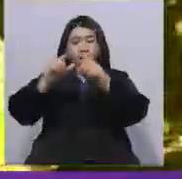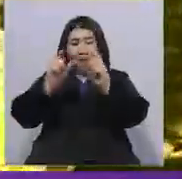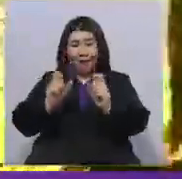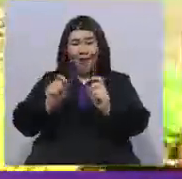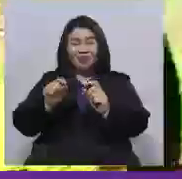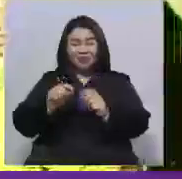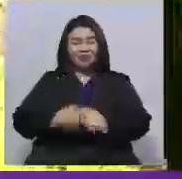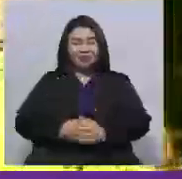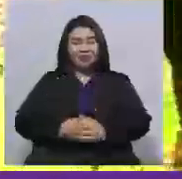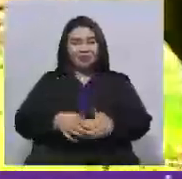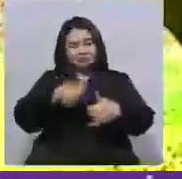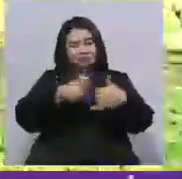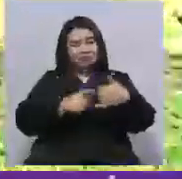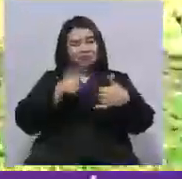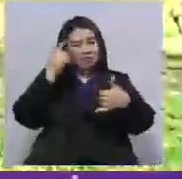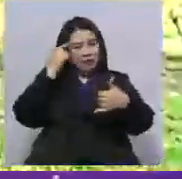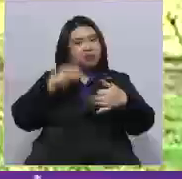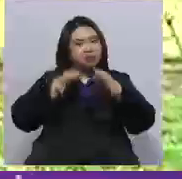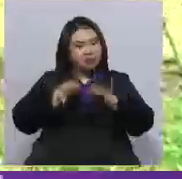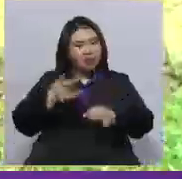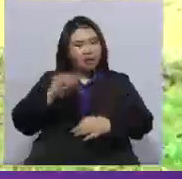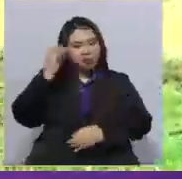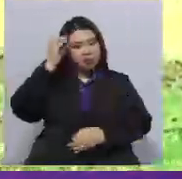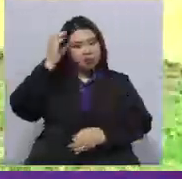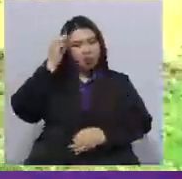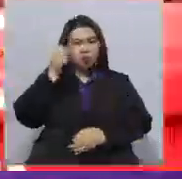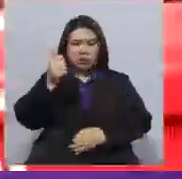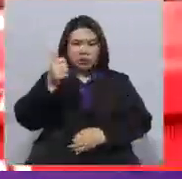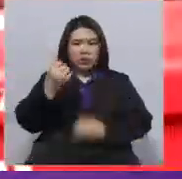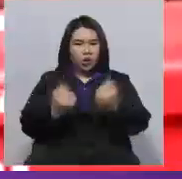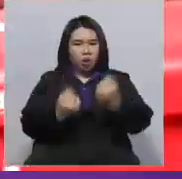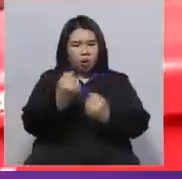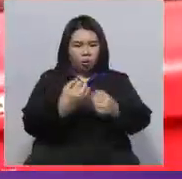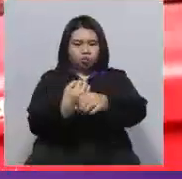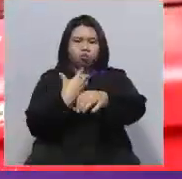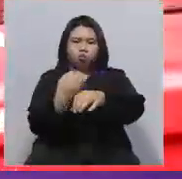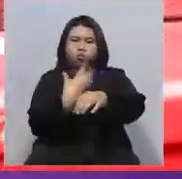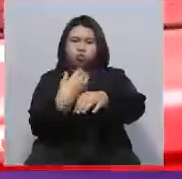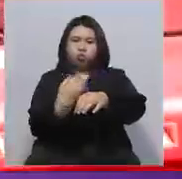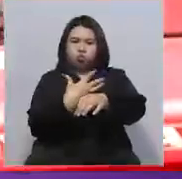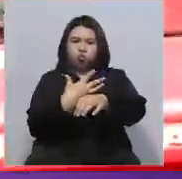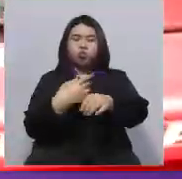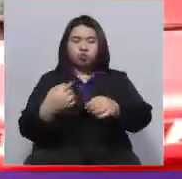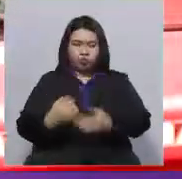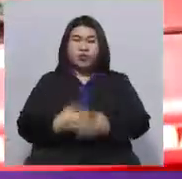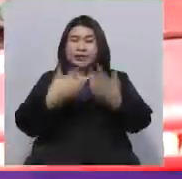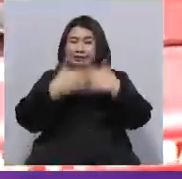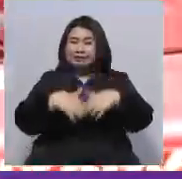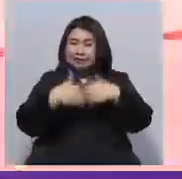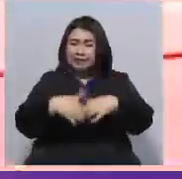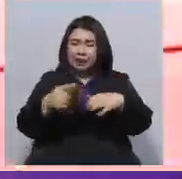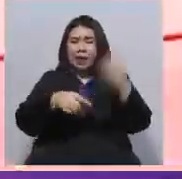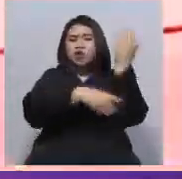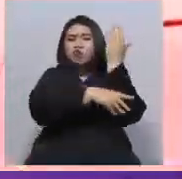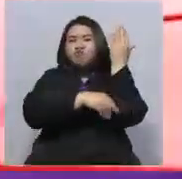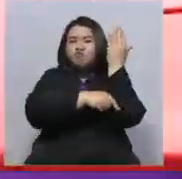นั้นส่งผลให้ปัจจุบันเขาได้รับองค์ความรู้เกี่ยวกับรถขับพ่นยาหรือเครื่องแอร์บัสพ่นปุ๋ยชีวภา